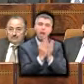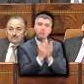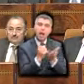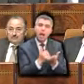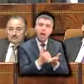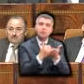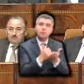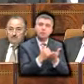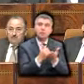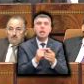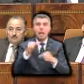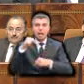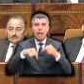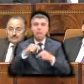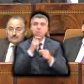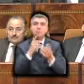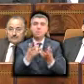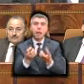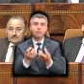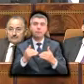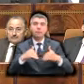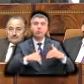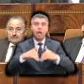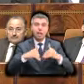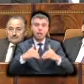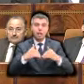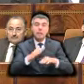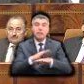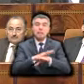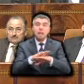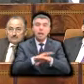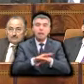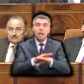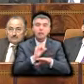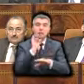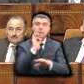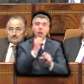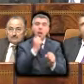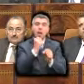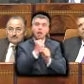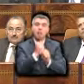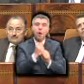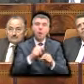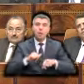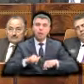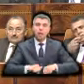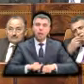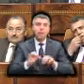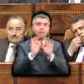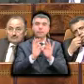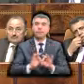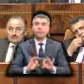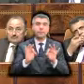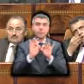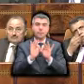في الشارع. السيده الوزيره، السياسه ديالكم ماشي سياسه اجتماعيه، لان لو كانت اجتماعيه لو كان راقضات